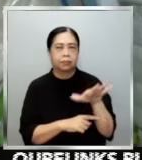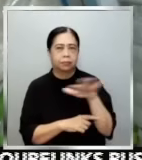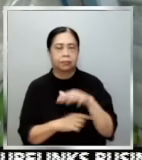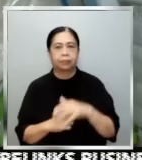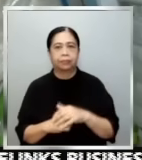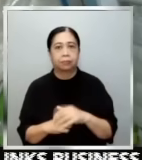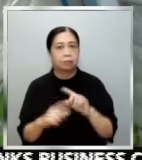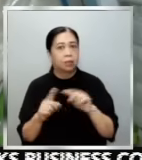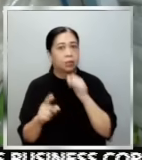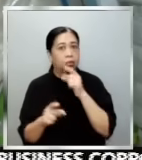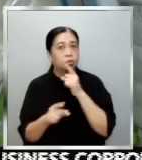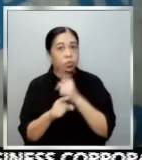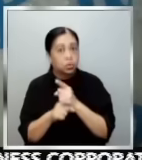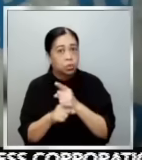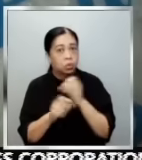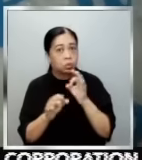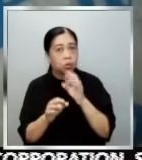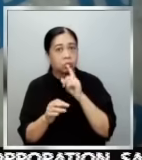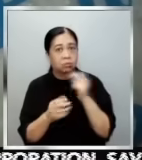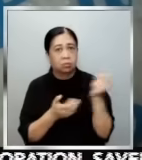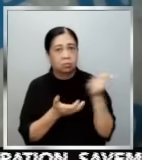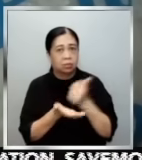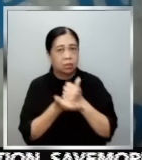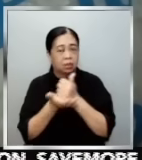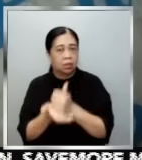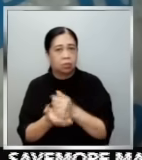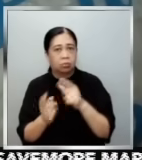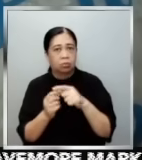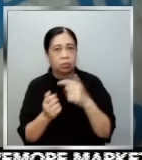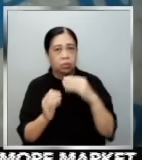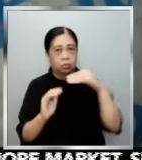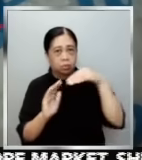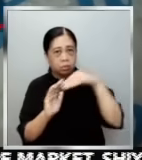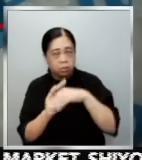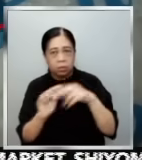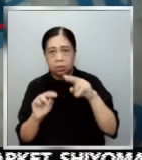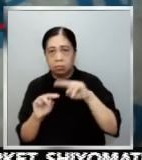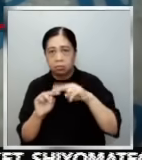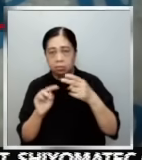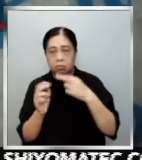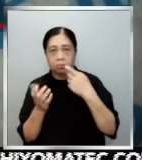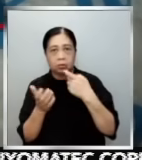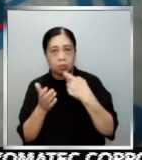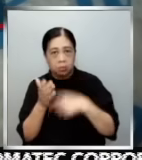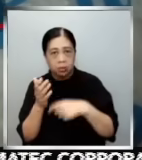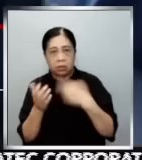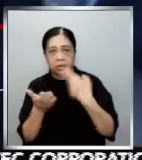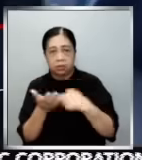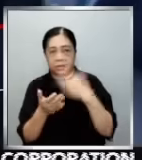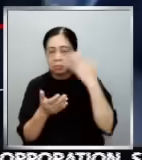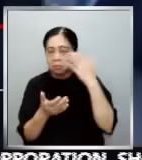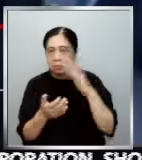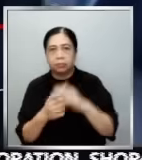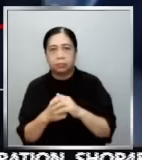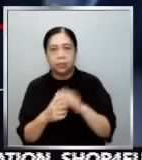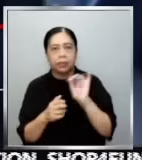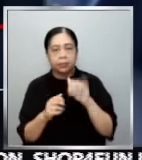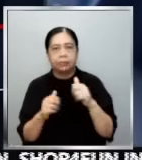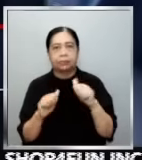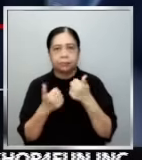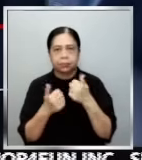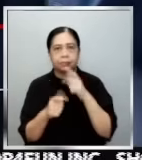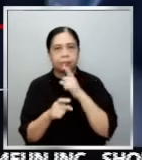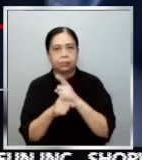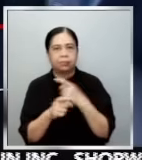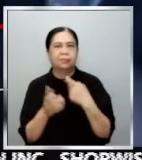ng prism kung makatutulong ba ito para mapababa ang presyo ng bigas yun ang um challenge talaga ang presyo